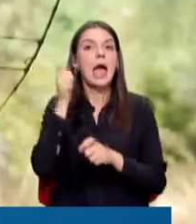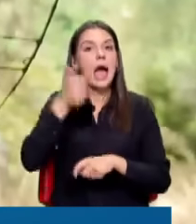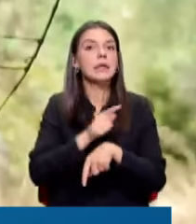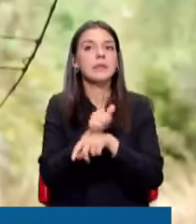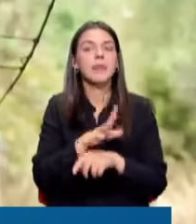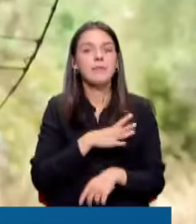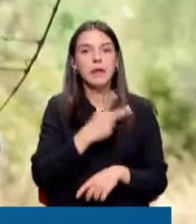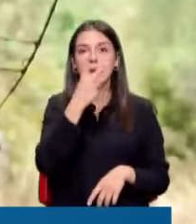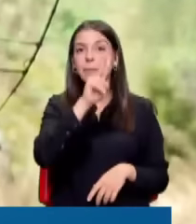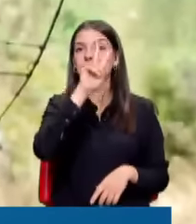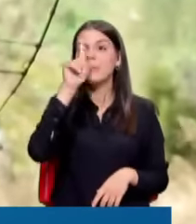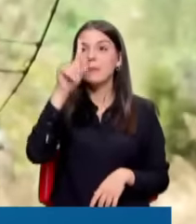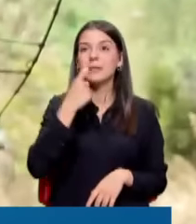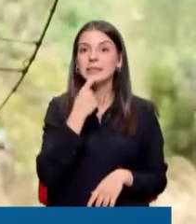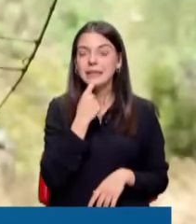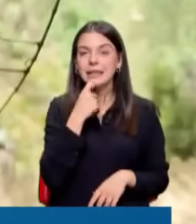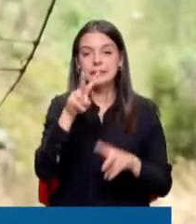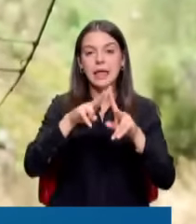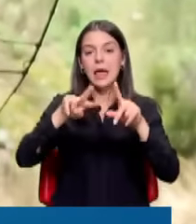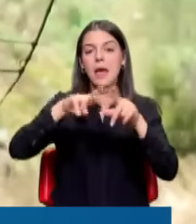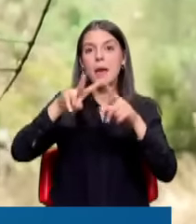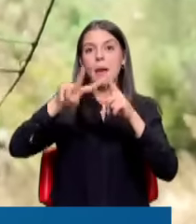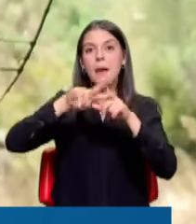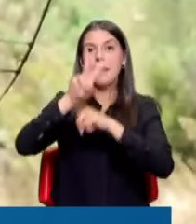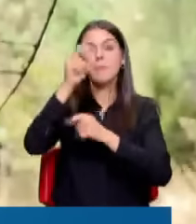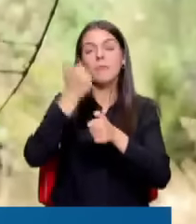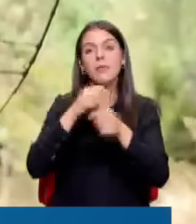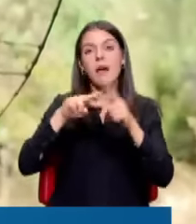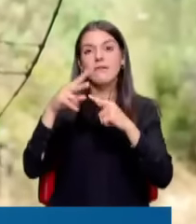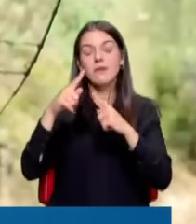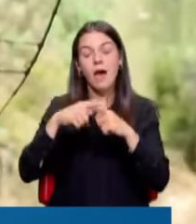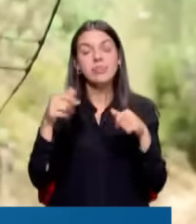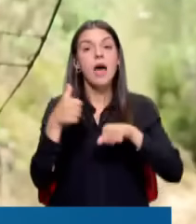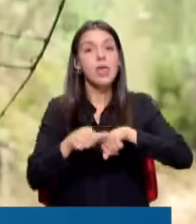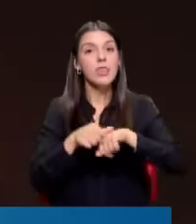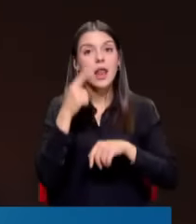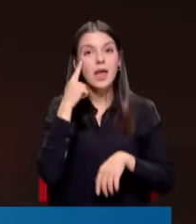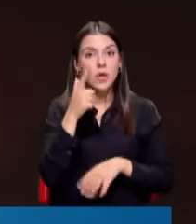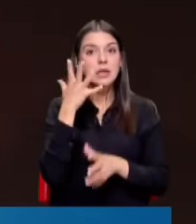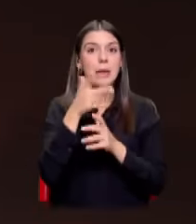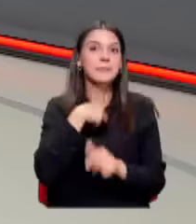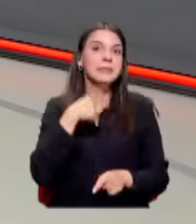zaman var. 2021 yılı Manavgat orman yangınları bu anlamda bize bir göstergeydi aslında.